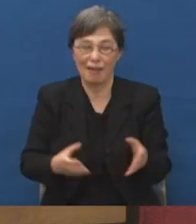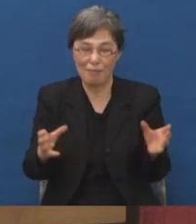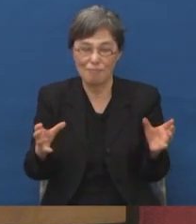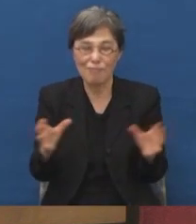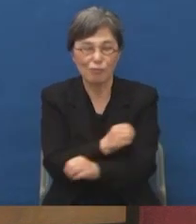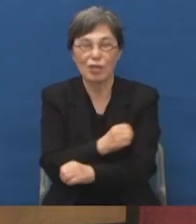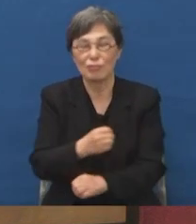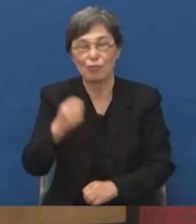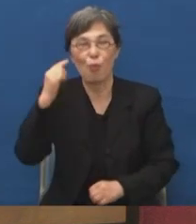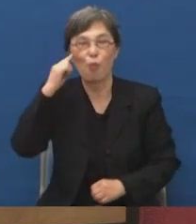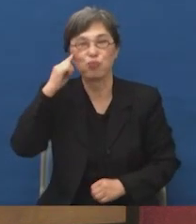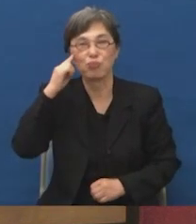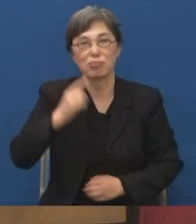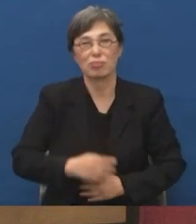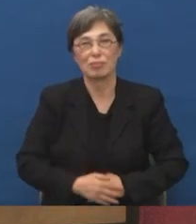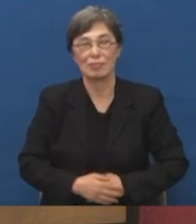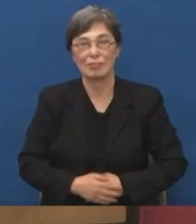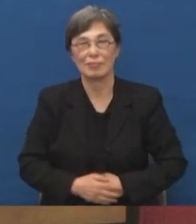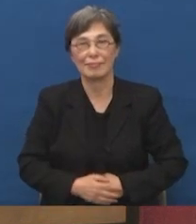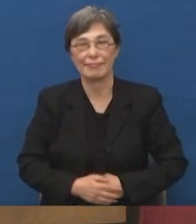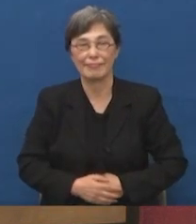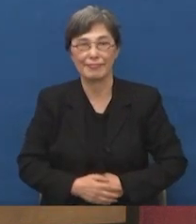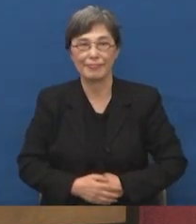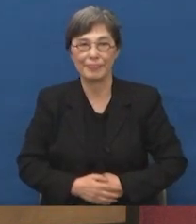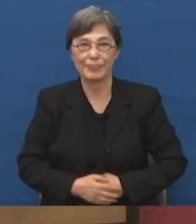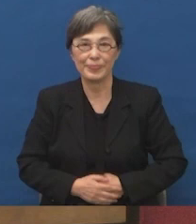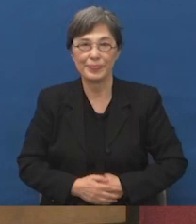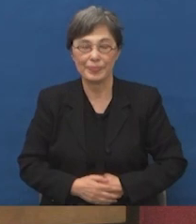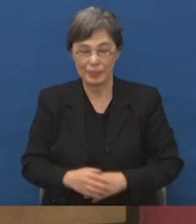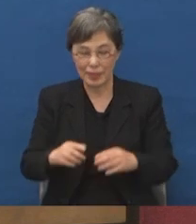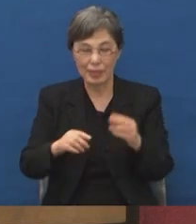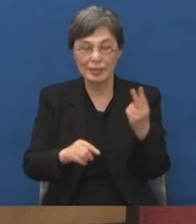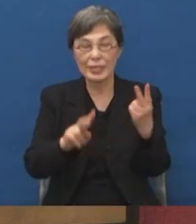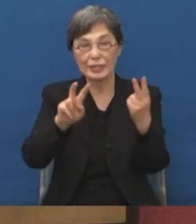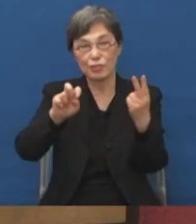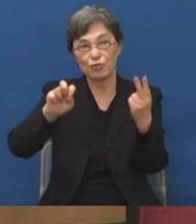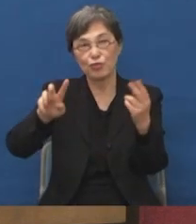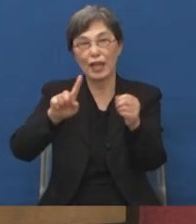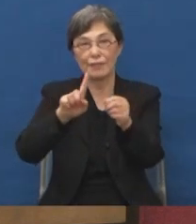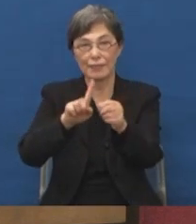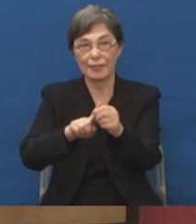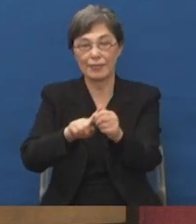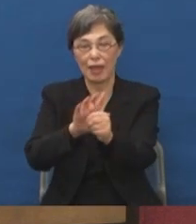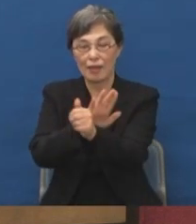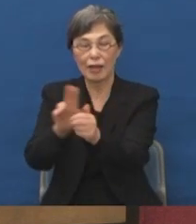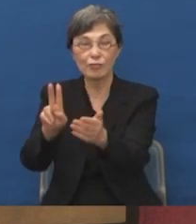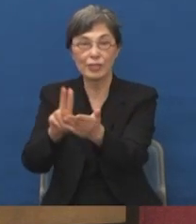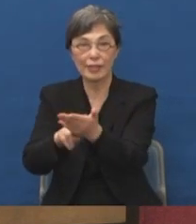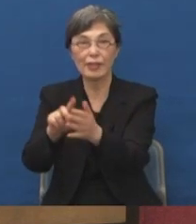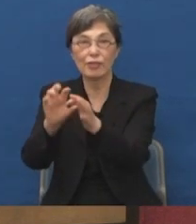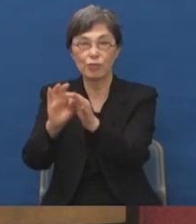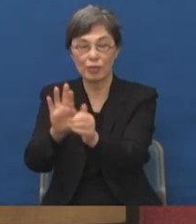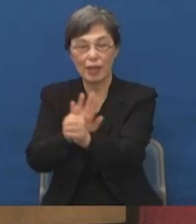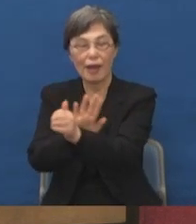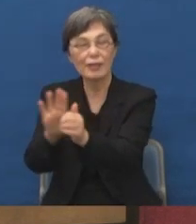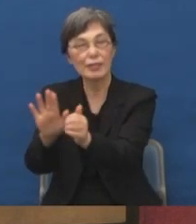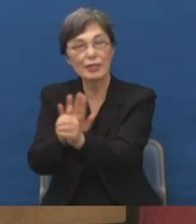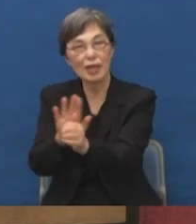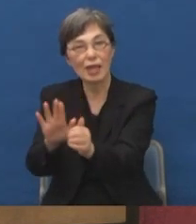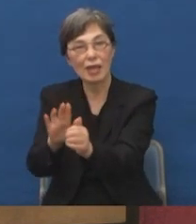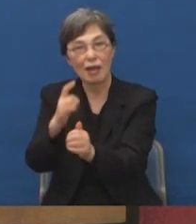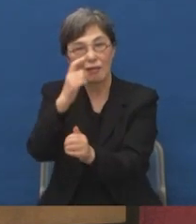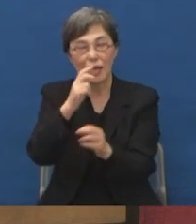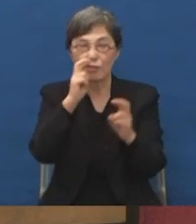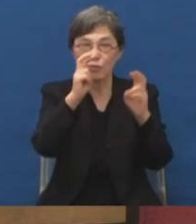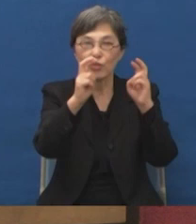性は全く排除されていません。2023年の閣議決定での改定で、外国企業